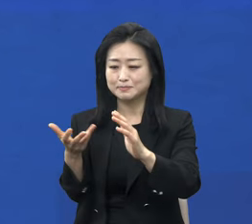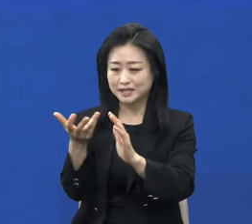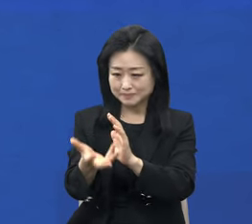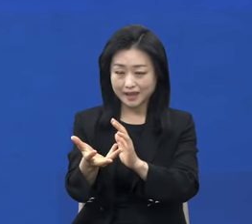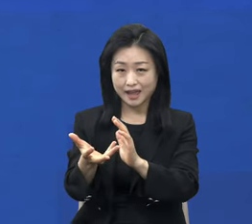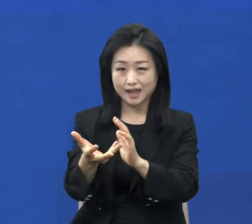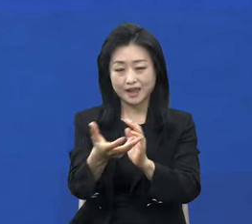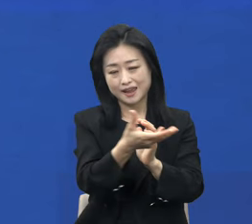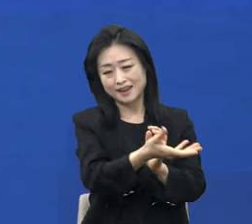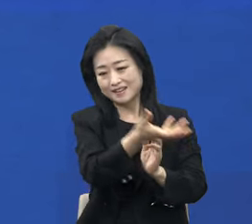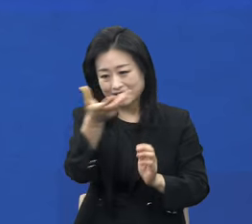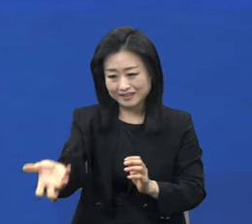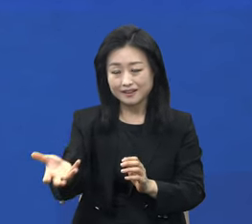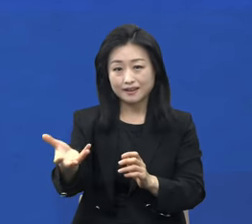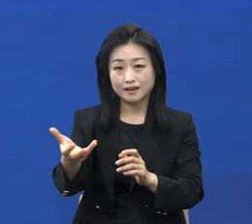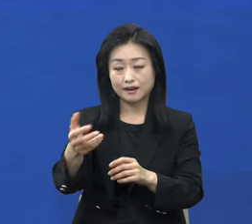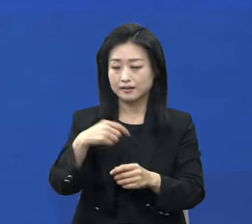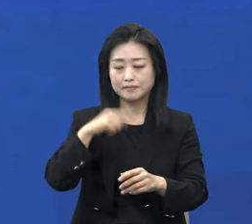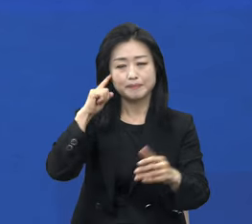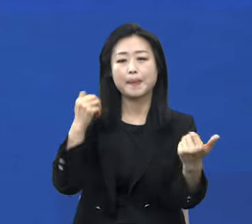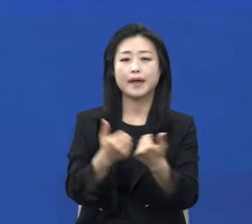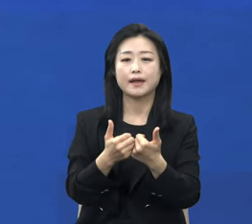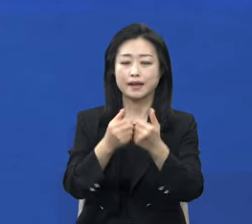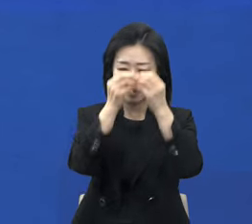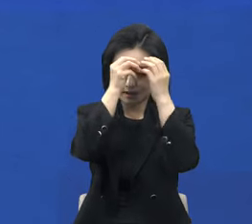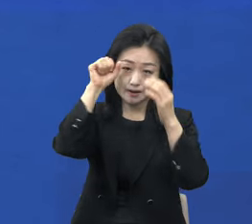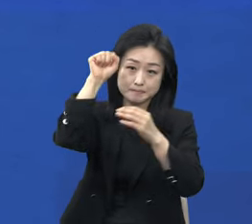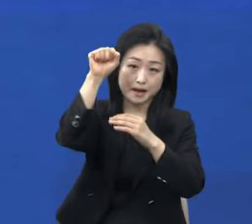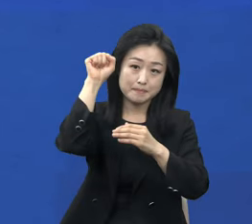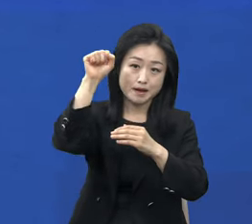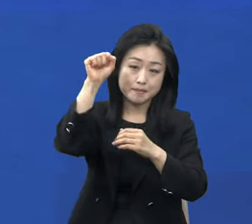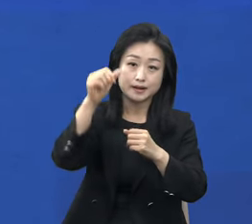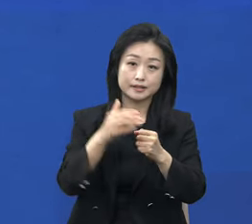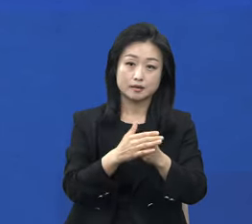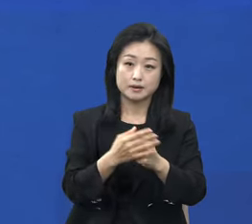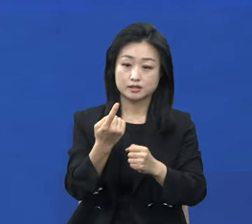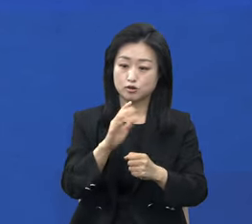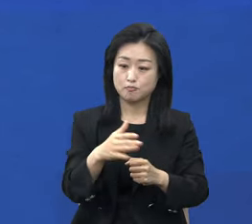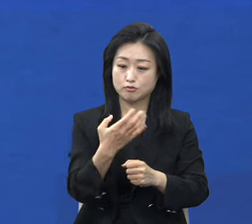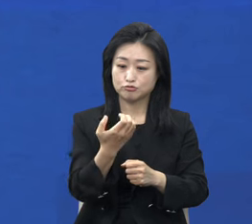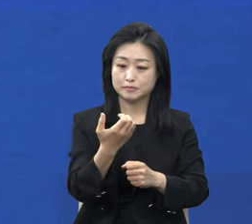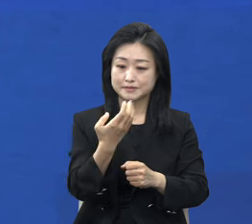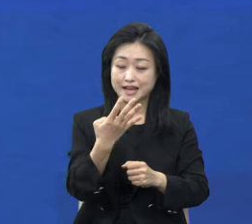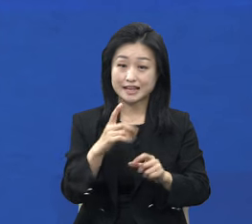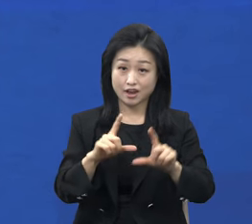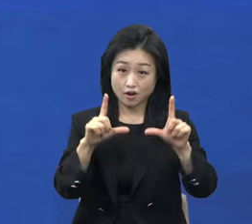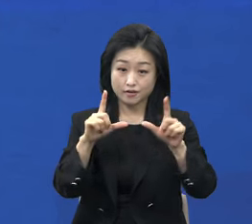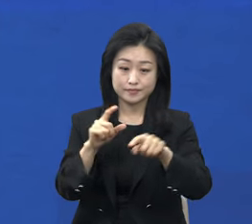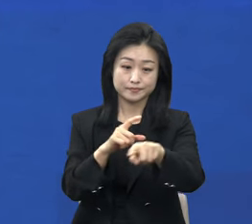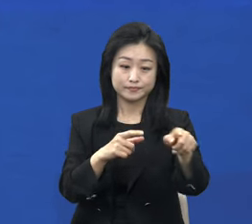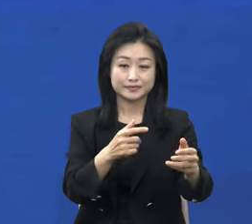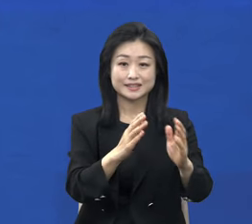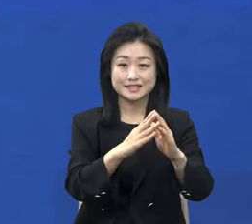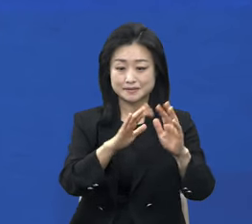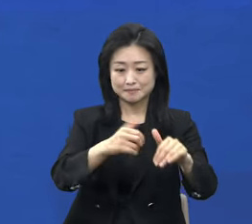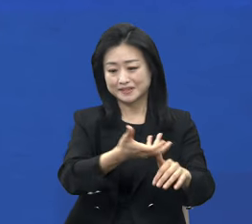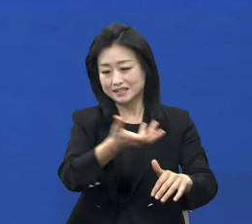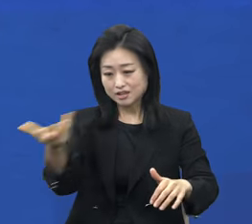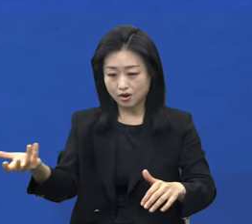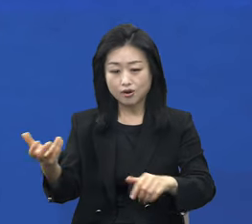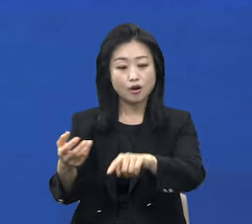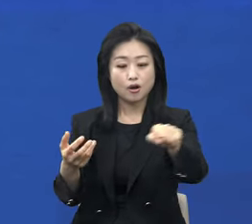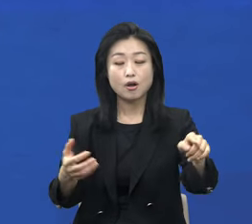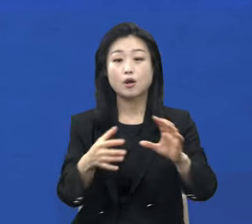등을 통한 지난한 투쟁 속에서 94년에 서울시 철거매 조례라는 서울시 철거매에